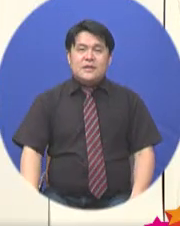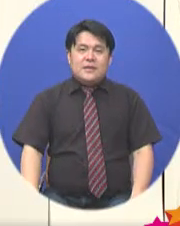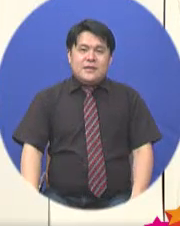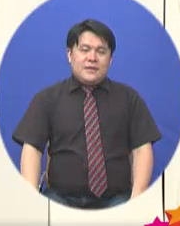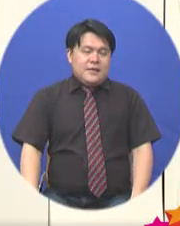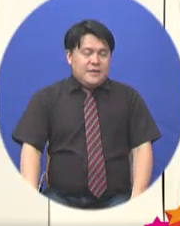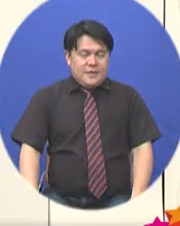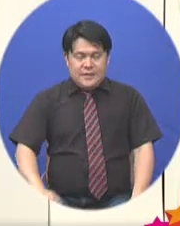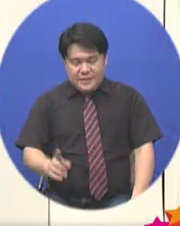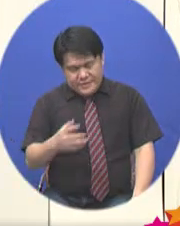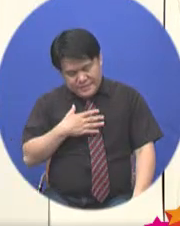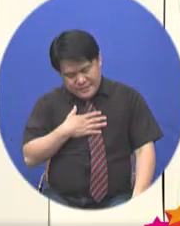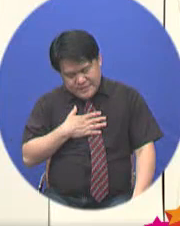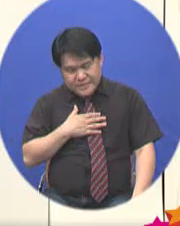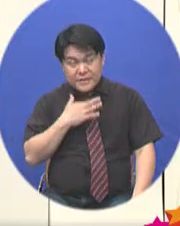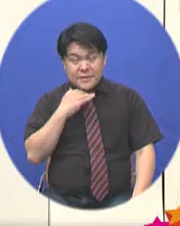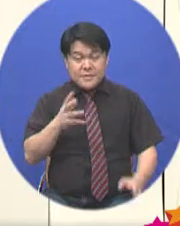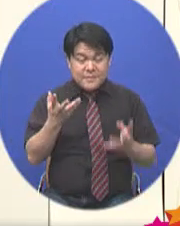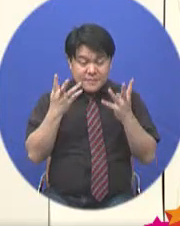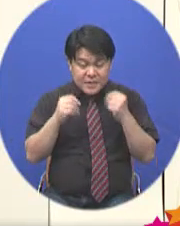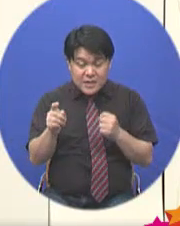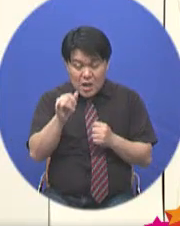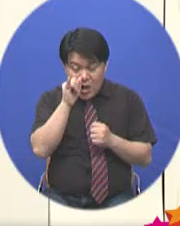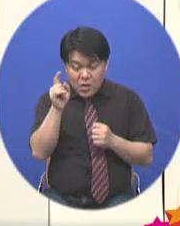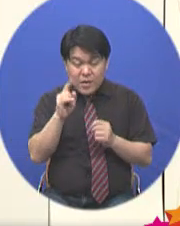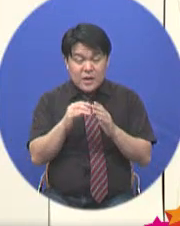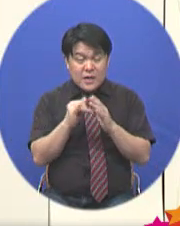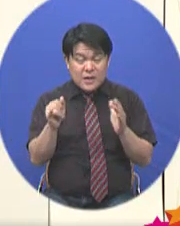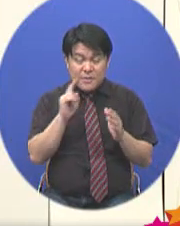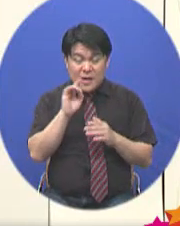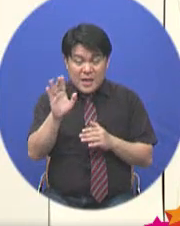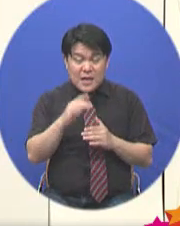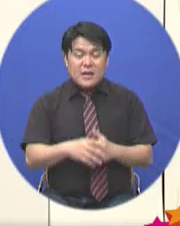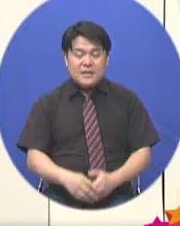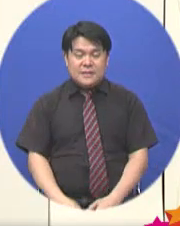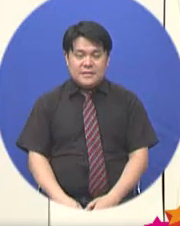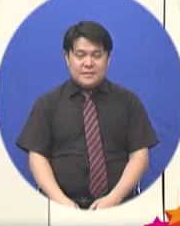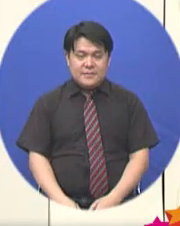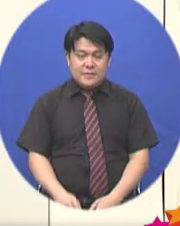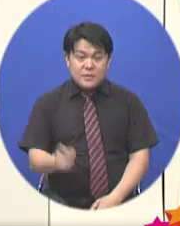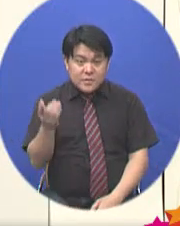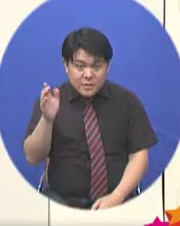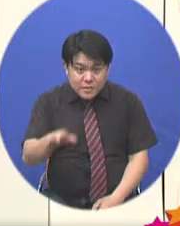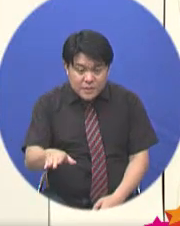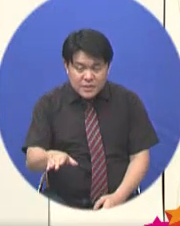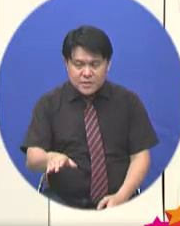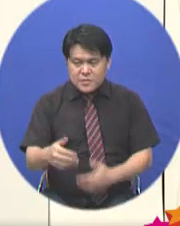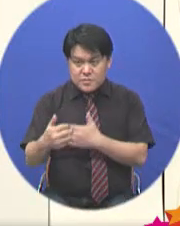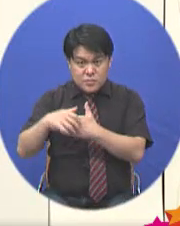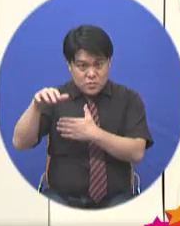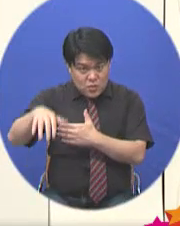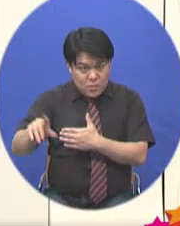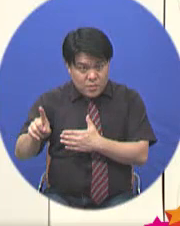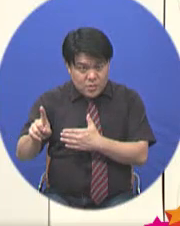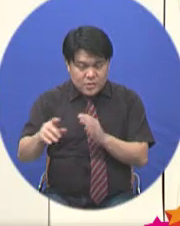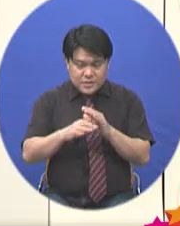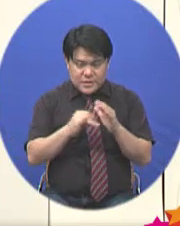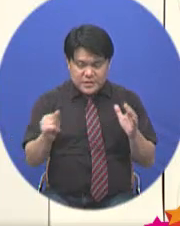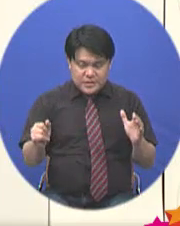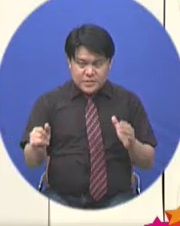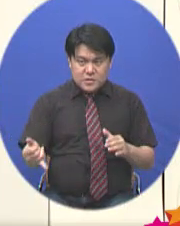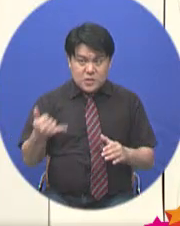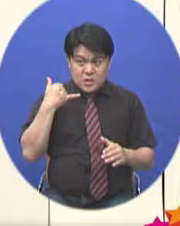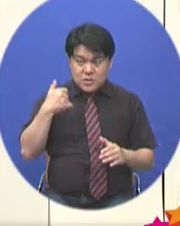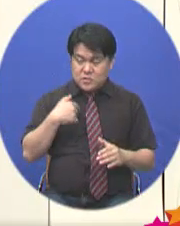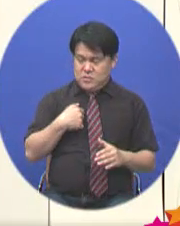예. 그래서 나이가 많으니까 가족에게도 알리지 않았습니다. 아이고. 그런데 병원에서 가족에게